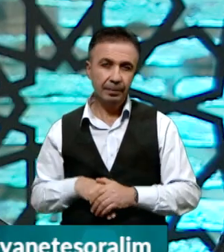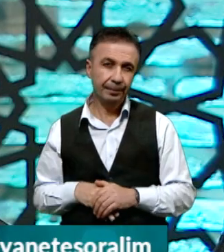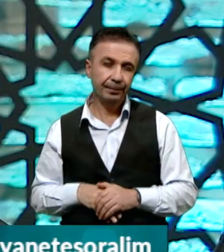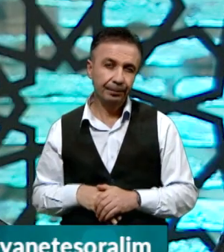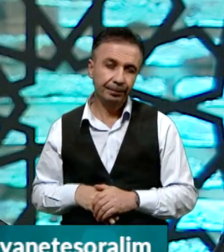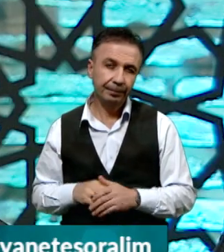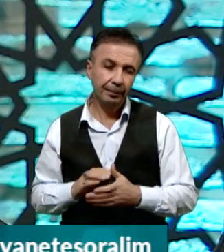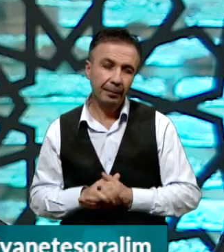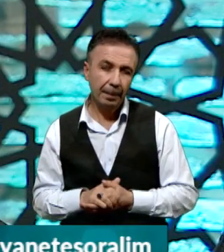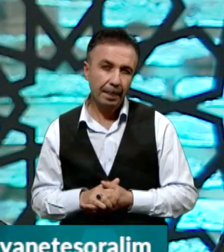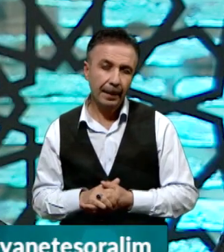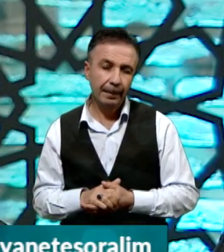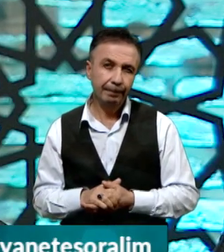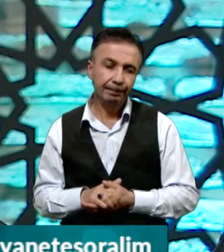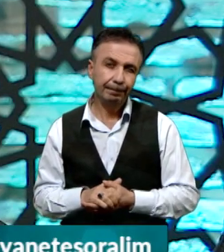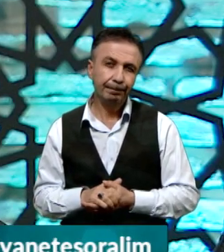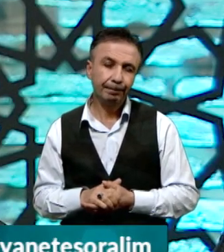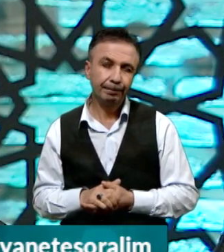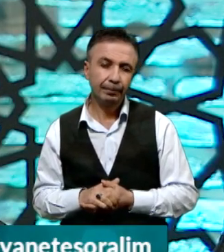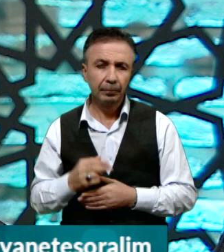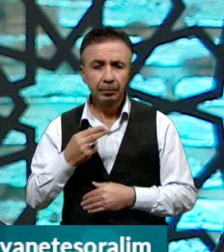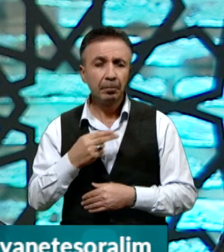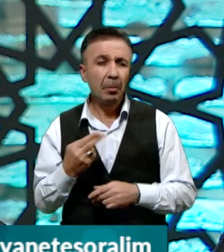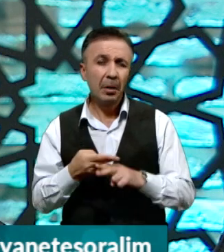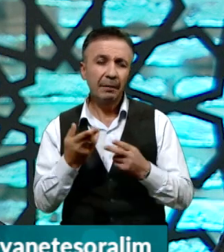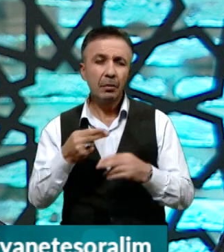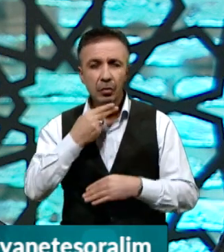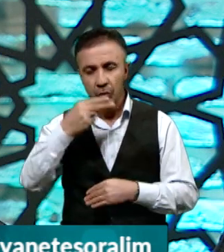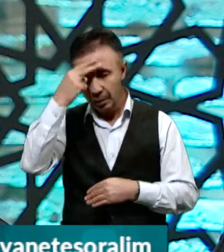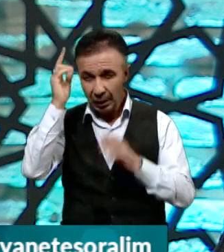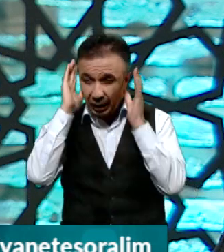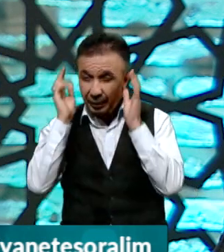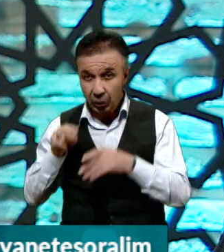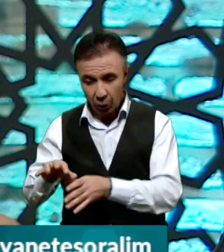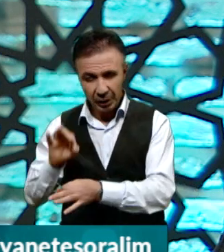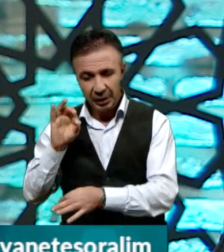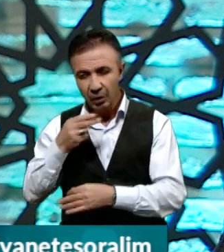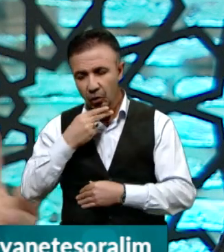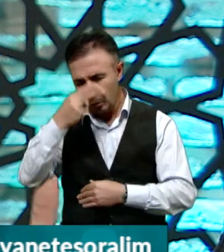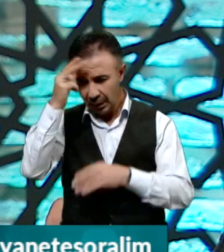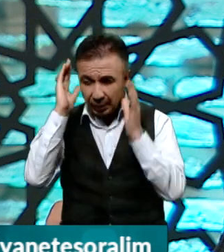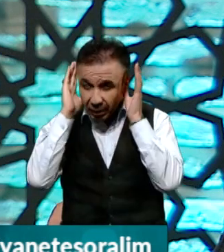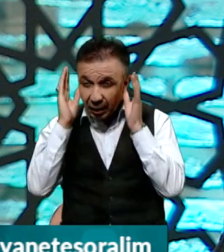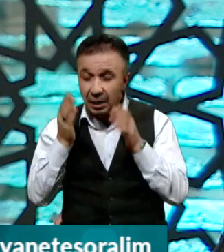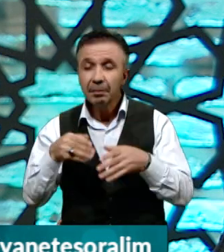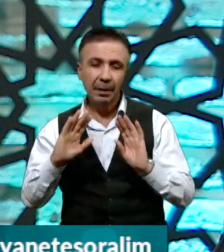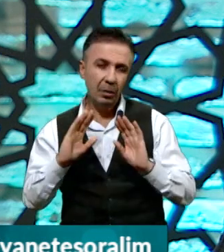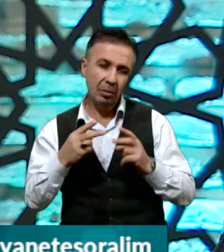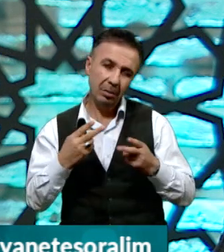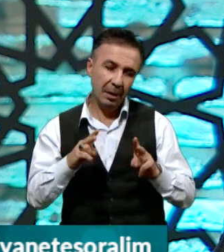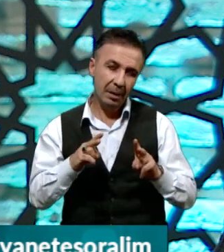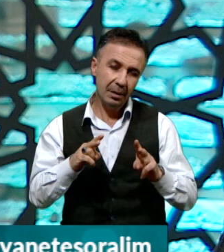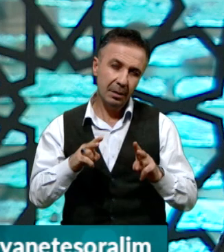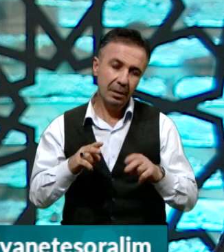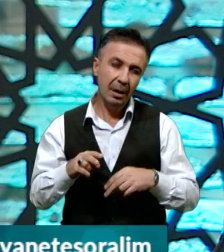kadar doğru olacak ama benim aklıma şu örnek geldi hocam. Cuma namazında seferiyken cuma namazını kılmayabiliyoruz. Evet. Yerine öğle namazını kılıyoruz